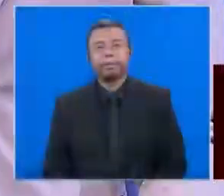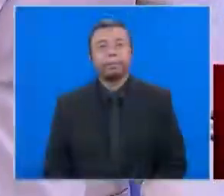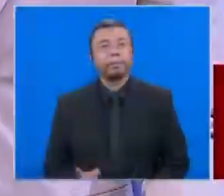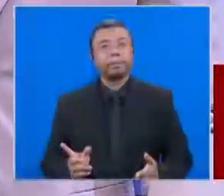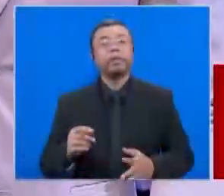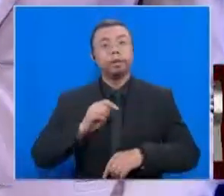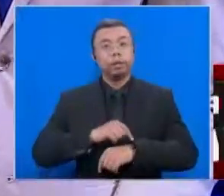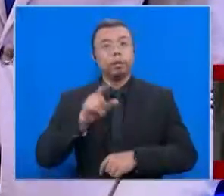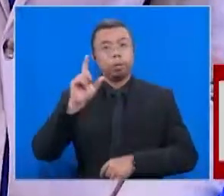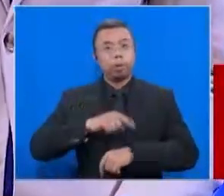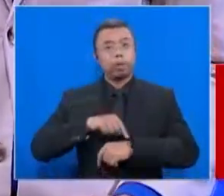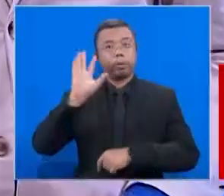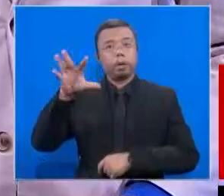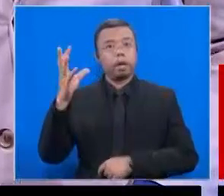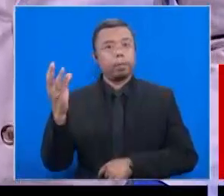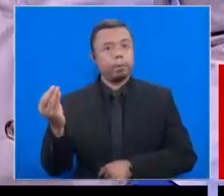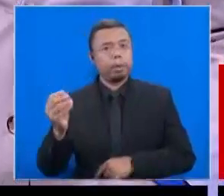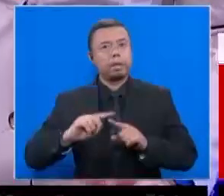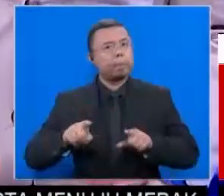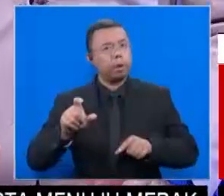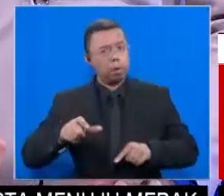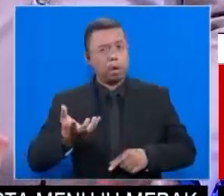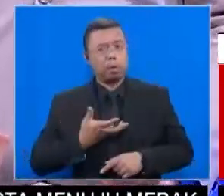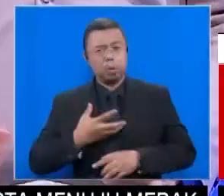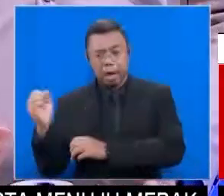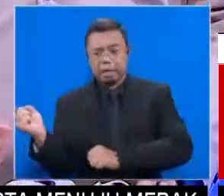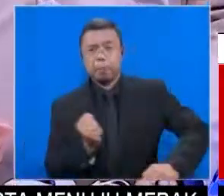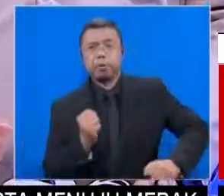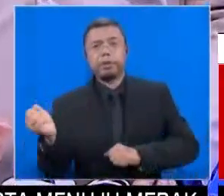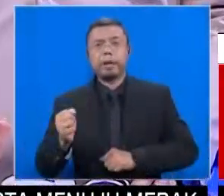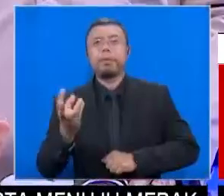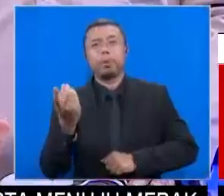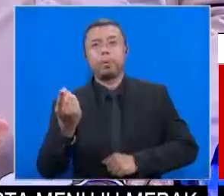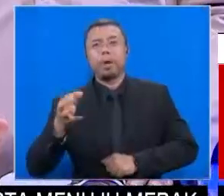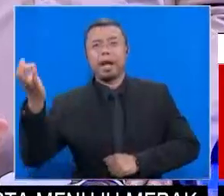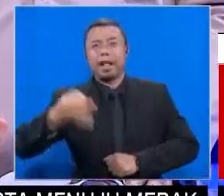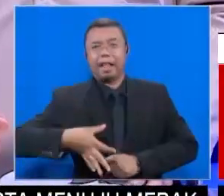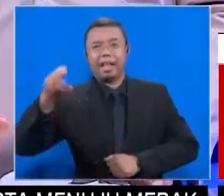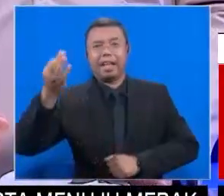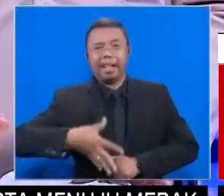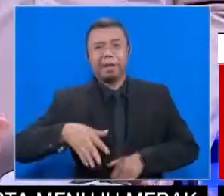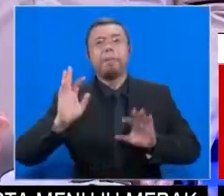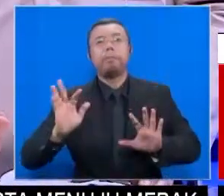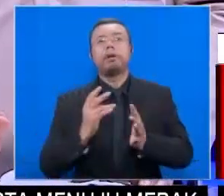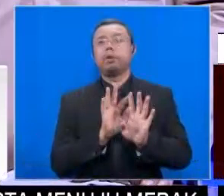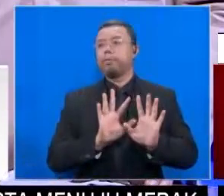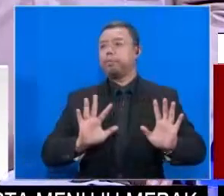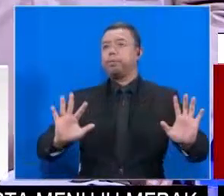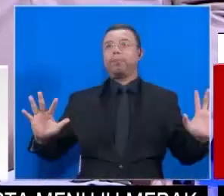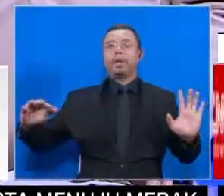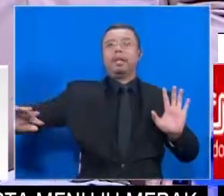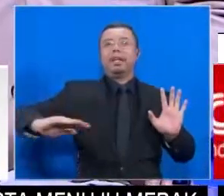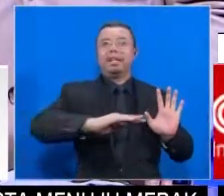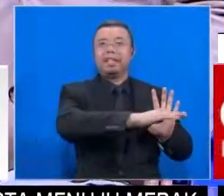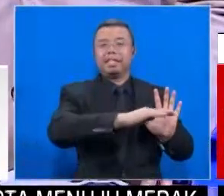Memasuki musim mudik lebaran meski berbahaya, profesi penyapu uang receh kembali marak di ruas jalan Pantura perbatasan Kabupaten Subang dan